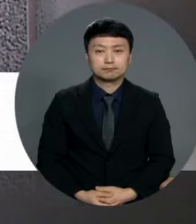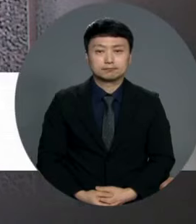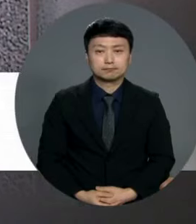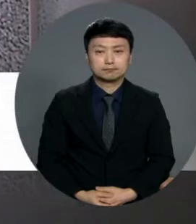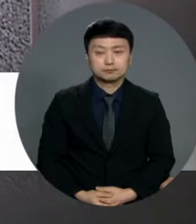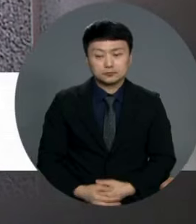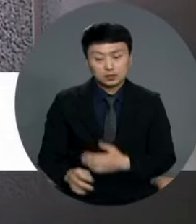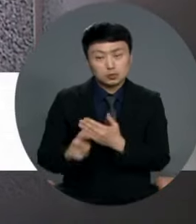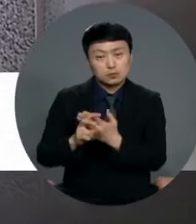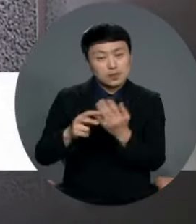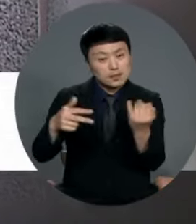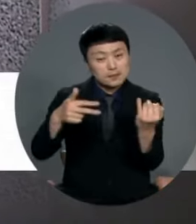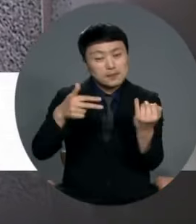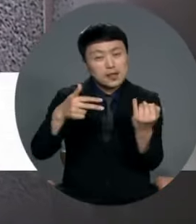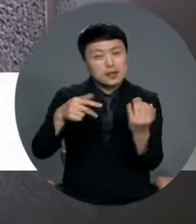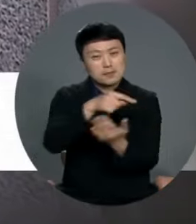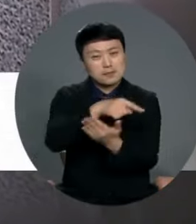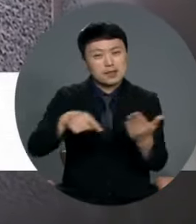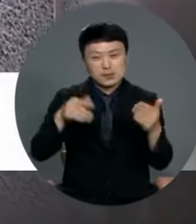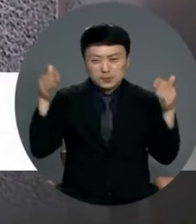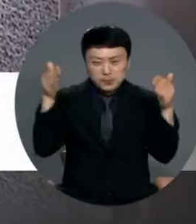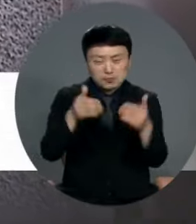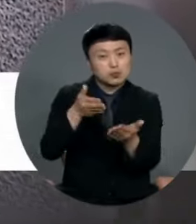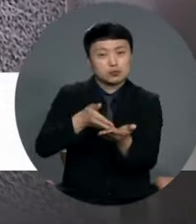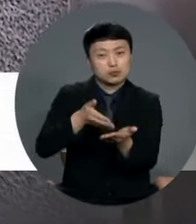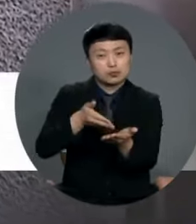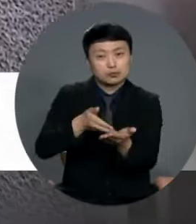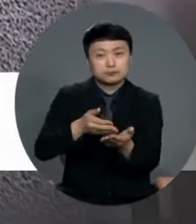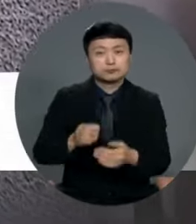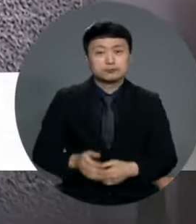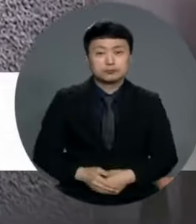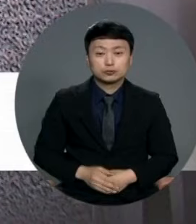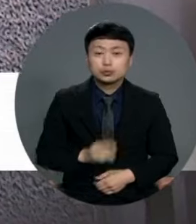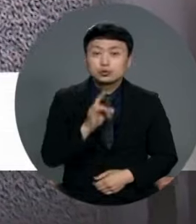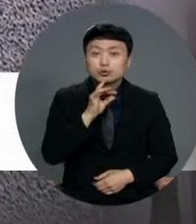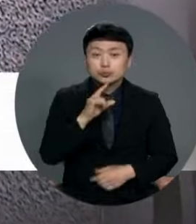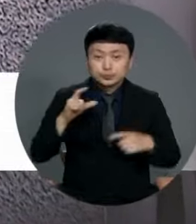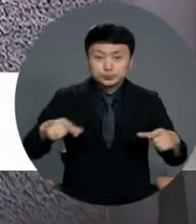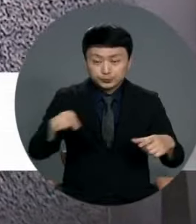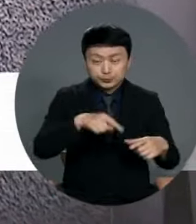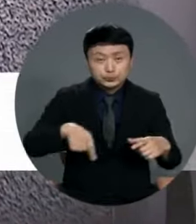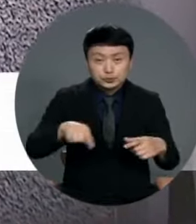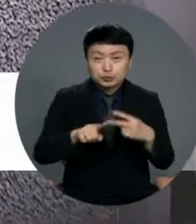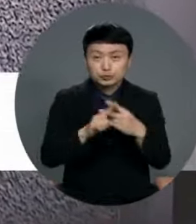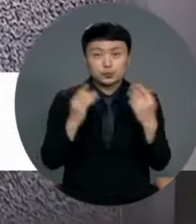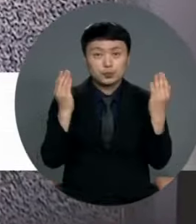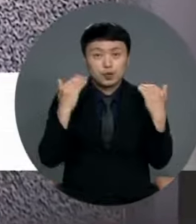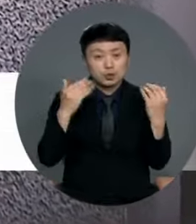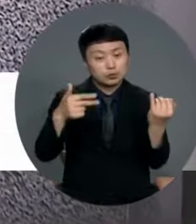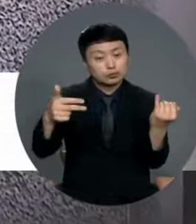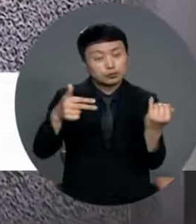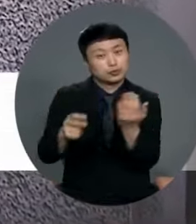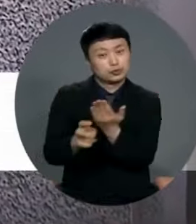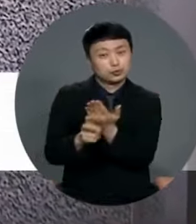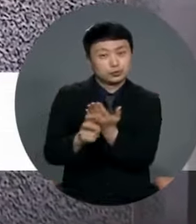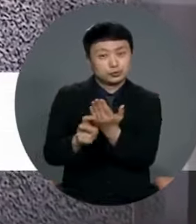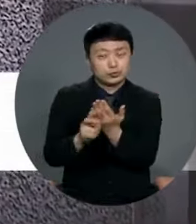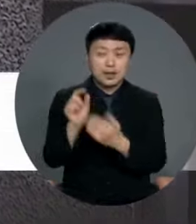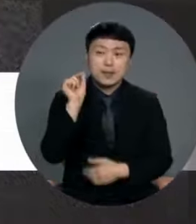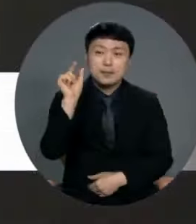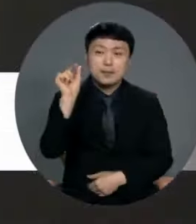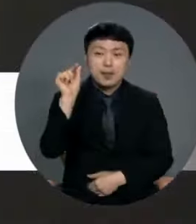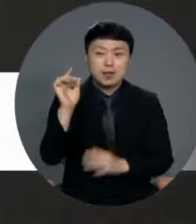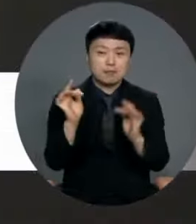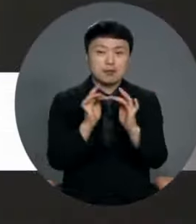네, 이번엔 불법 촬영 피해 속보 집중적으로 전해드리겠습니다. 구미 한 중학교에서 여학생들을 불법 촬영한 영상이 텔레그램방을